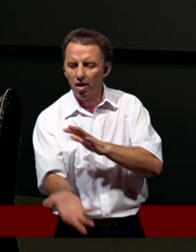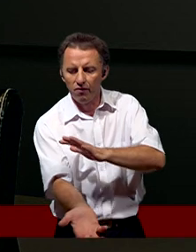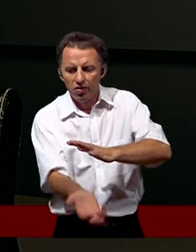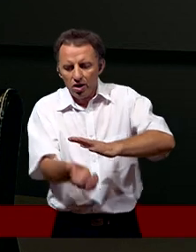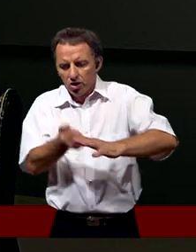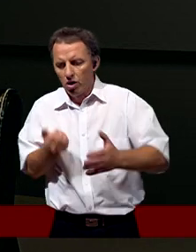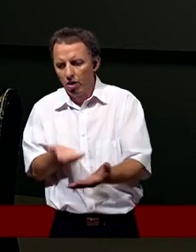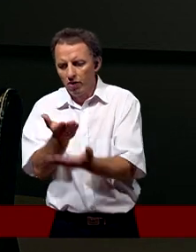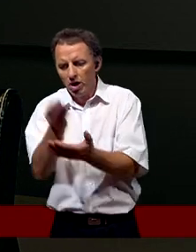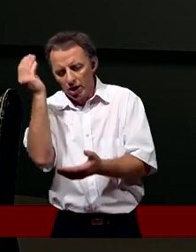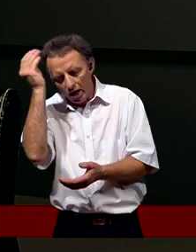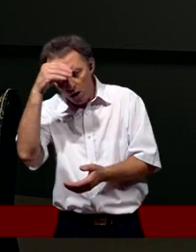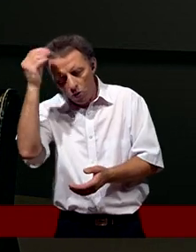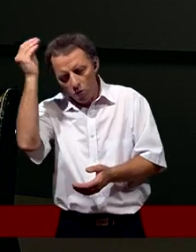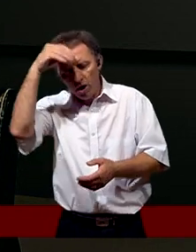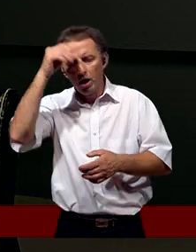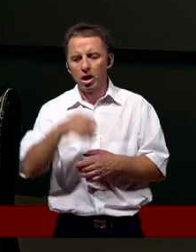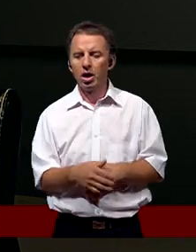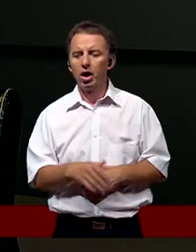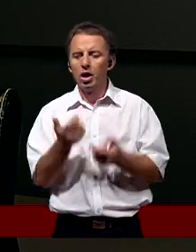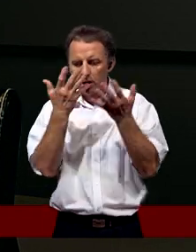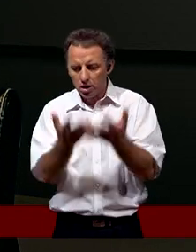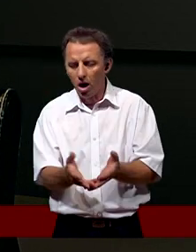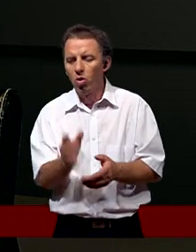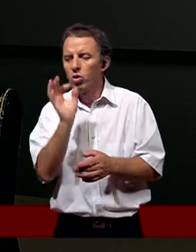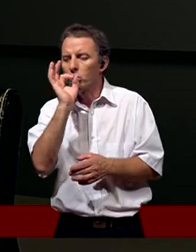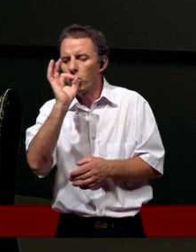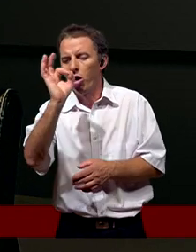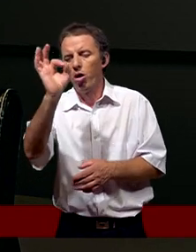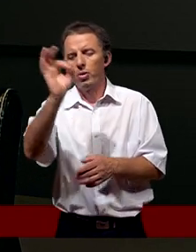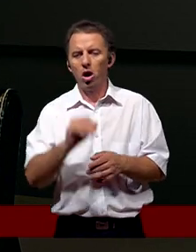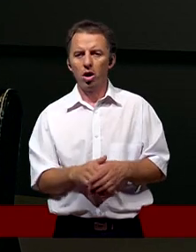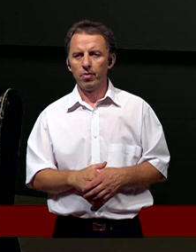ciągnąć mianowicie takie nauki, że Jezus naprawdę chciał mu dobro.